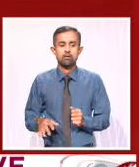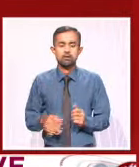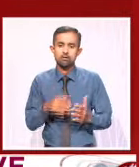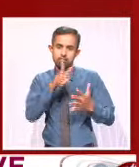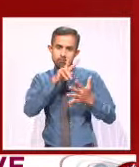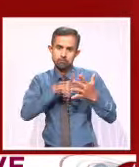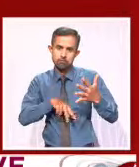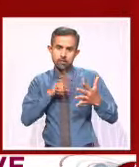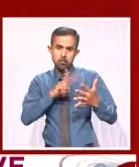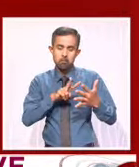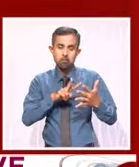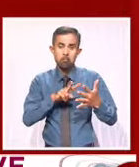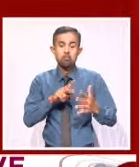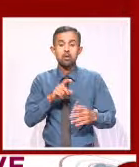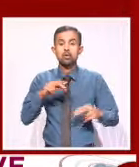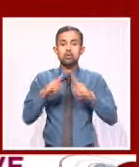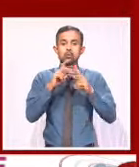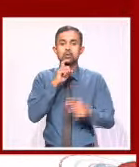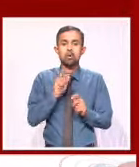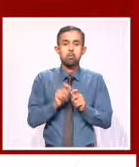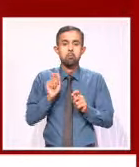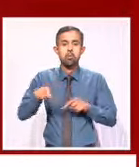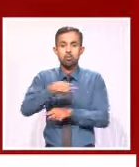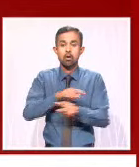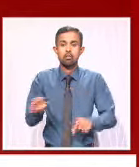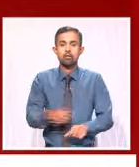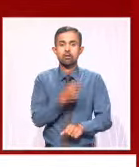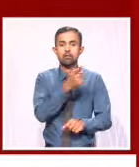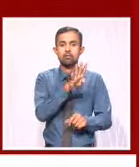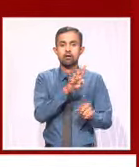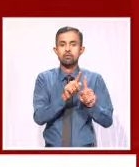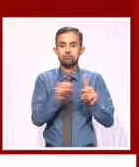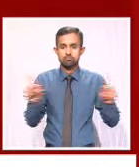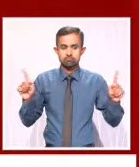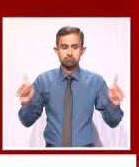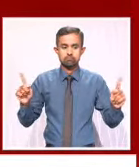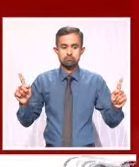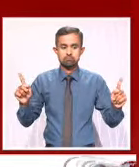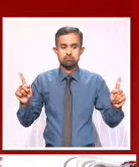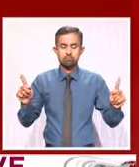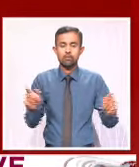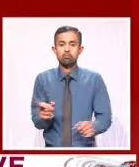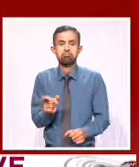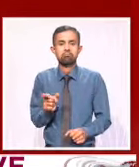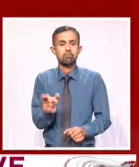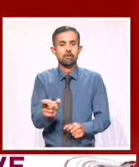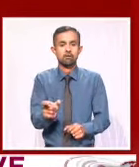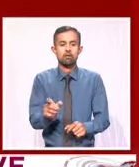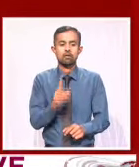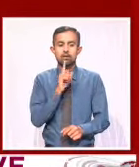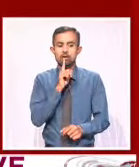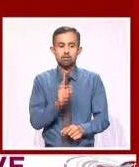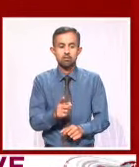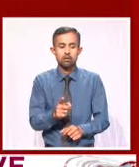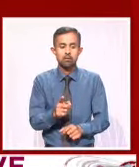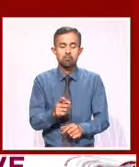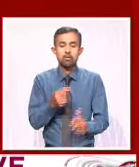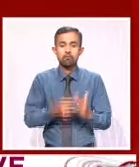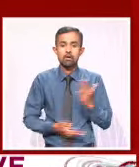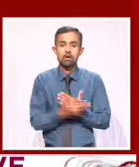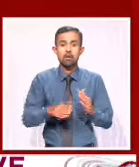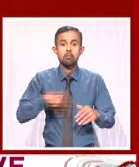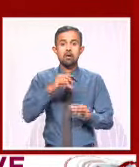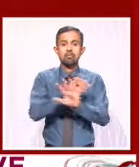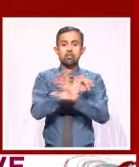වූ කරුණු සලකා බැලූ අභියාචනාධිකරණ විනිසුරු මඩුල්ල දින 14ක් සඳහා බලපෑවෙන පරිදි අතුරු තහනම් නියෝග නිකුත් කළ අතර මෙම පෙත්සම